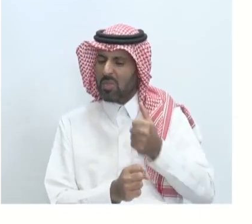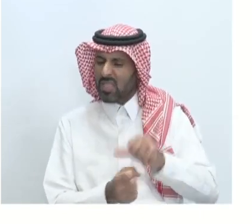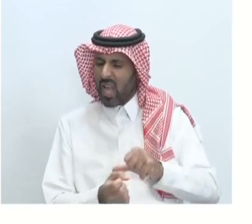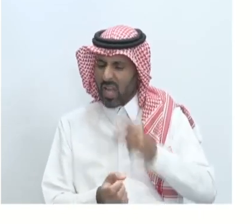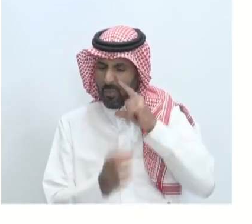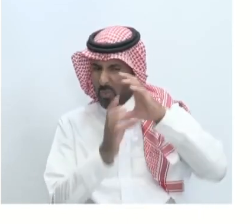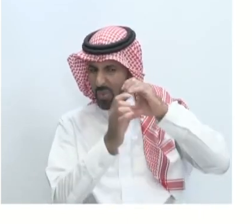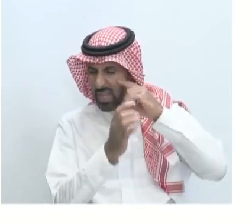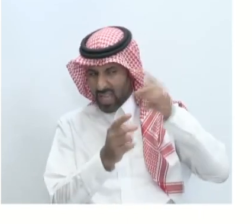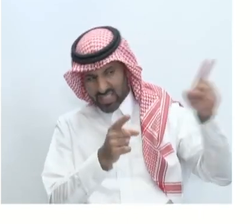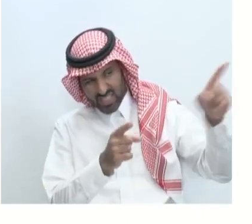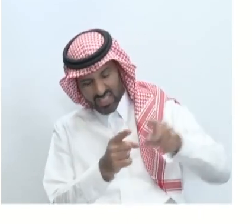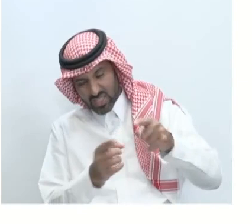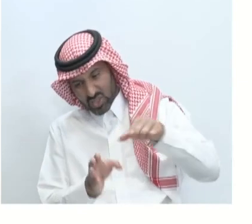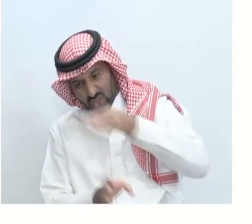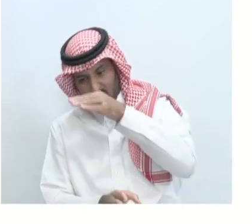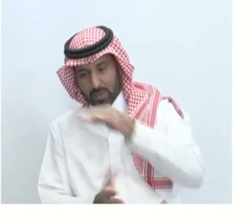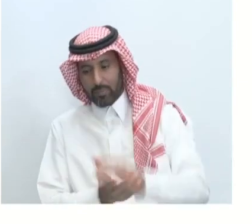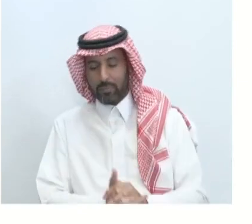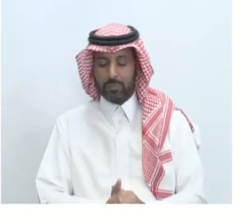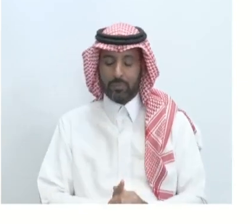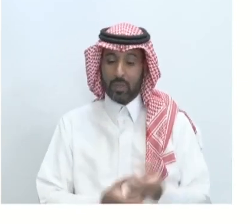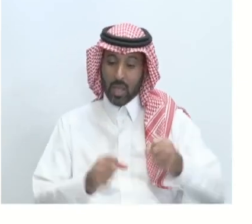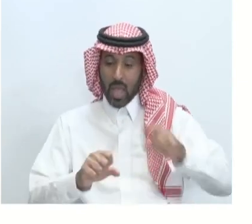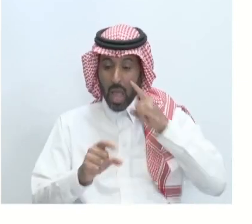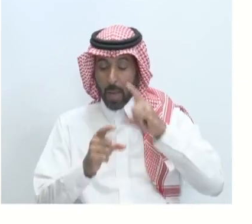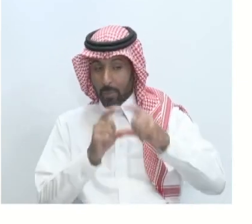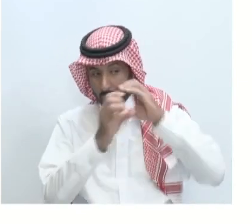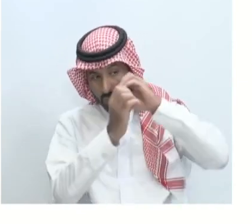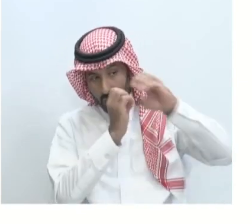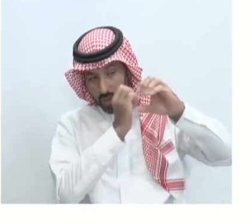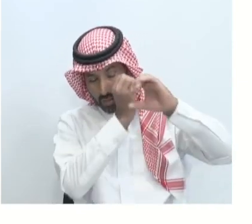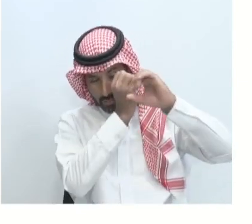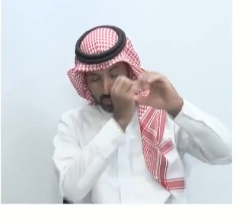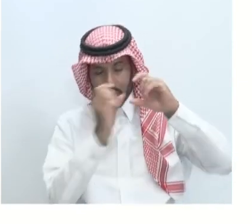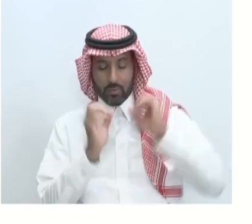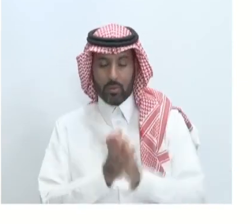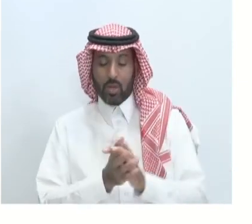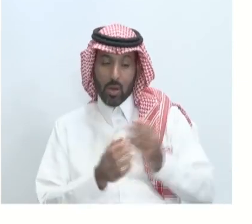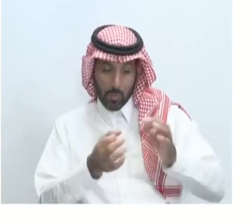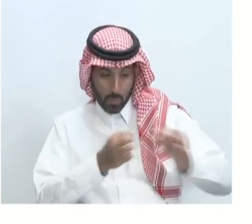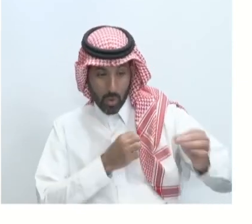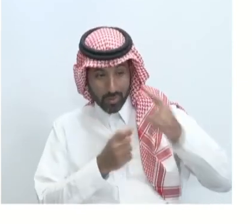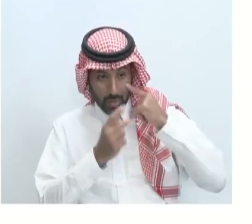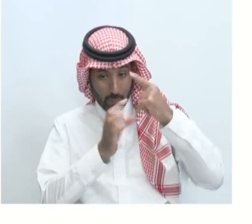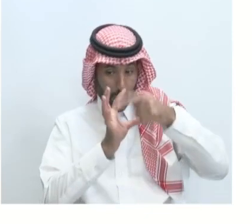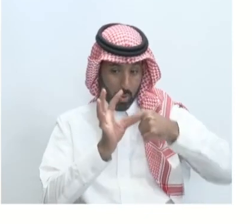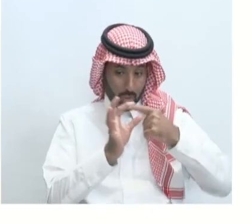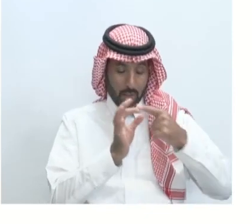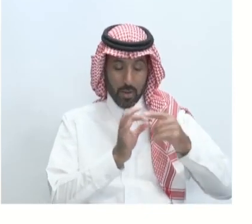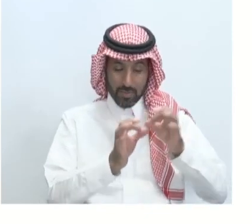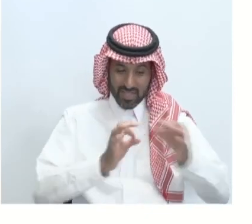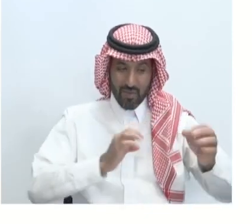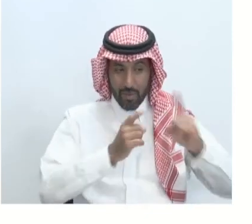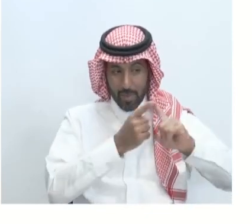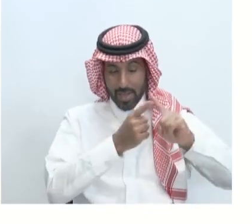المنظار الكاسر بعد ذلك تطرقنا الى مراجعه المفردات البعد البؤري حيث ذكرنا بانه يمثل المسافه ما